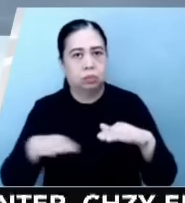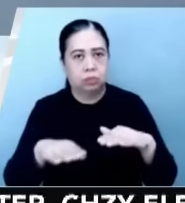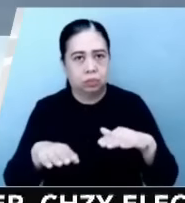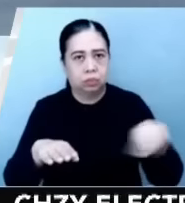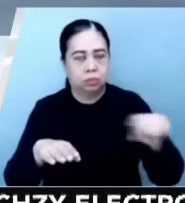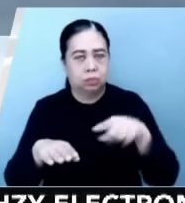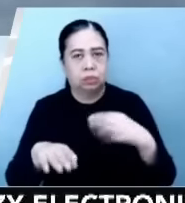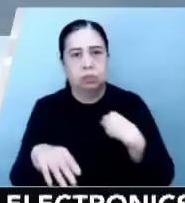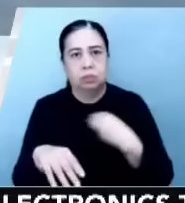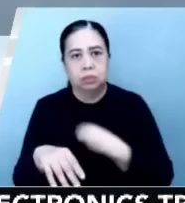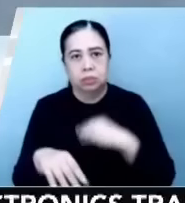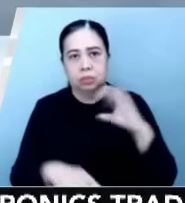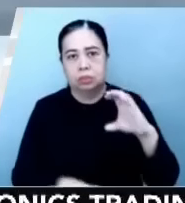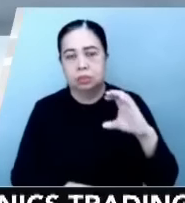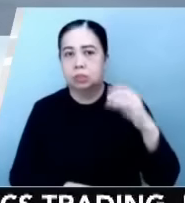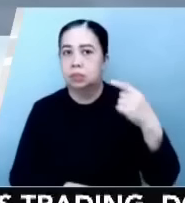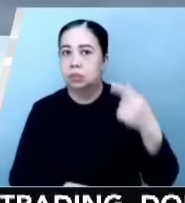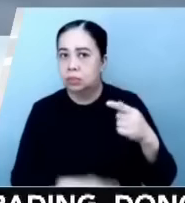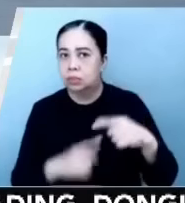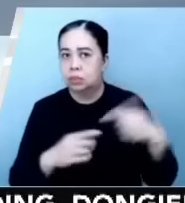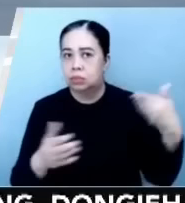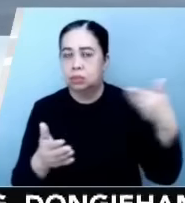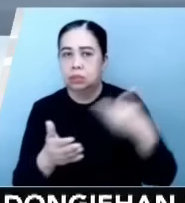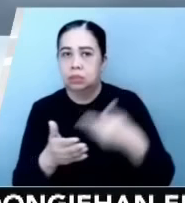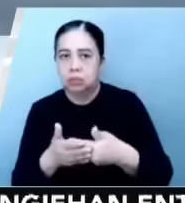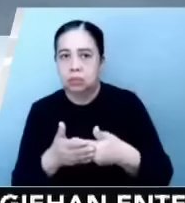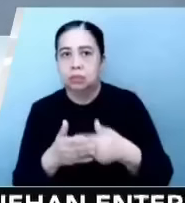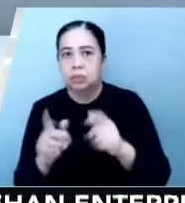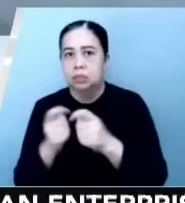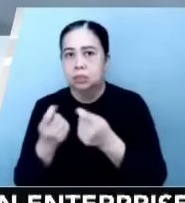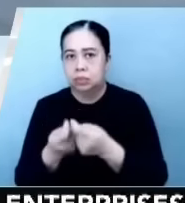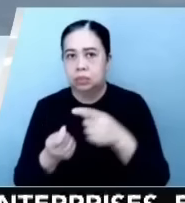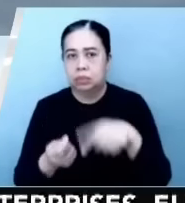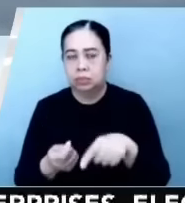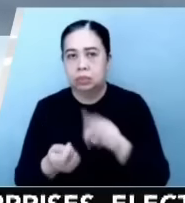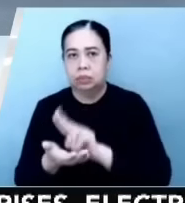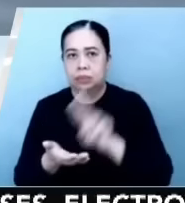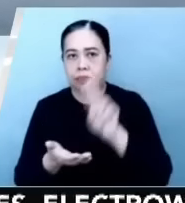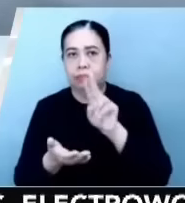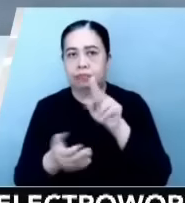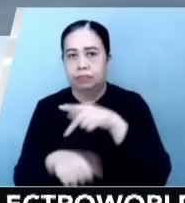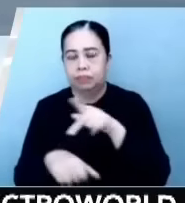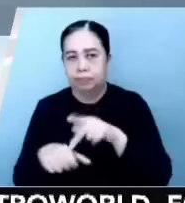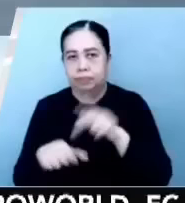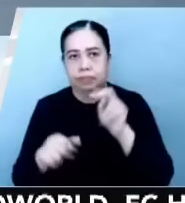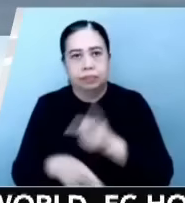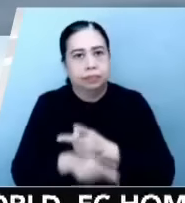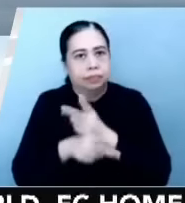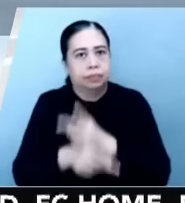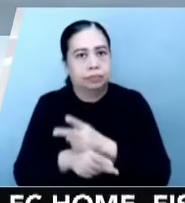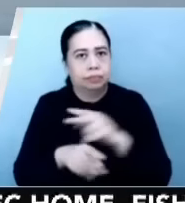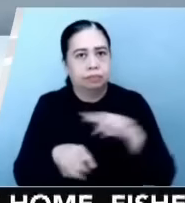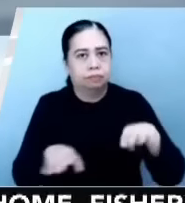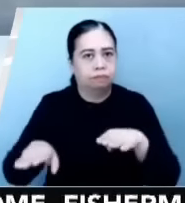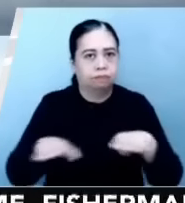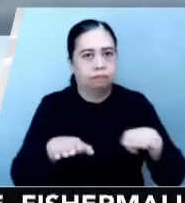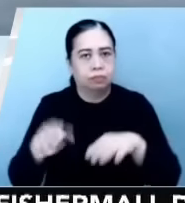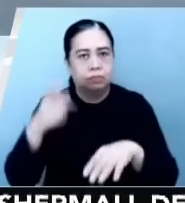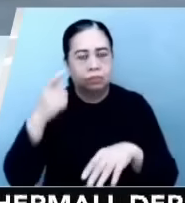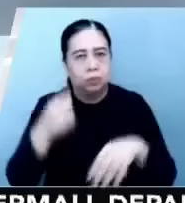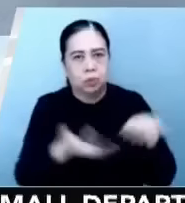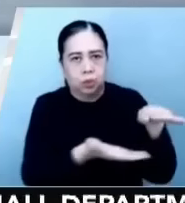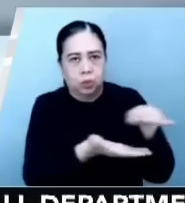ng Chinese Coast Guard na makalapit sa team ng University of the Philippines. Kailangan maging maingat sa pagmaniobra dahil mababaw